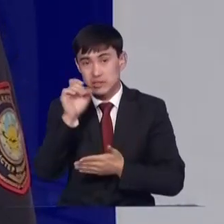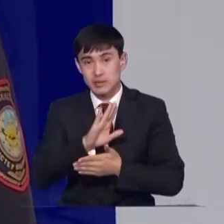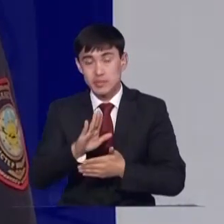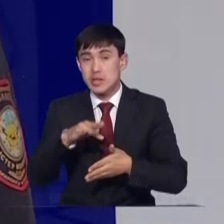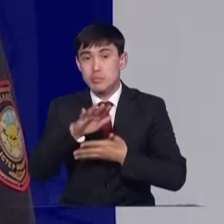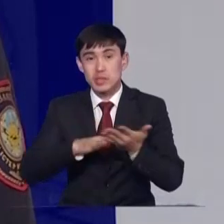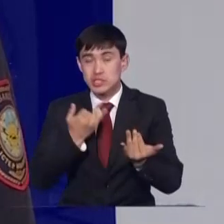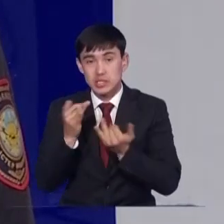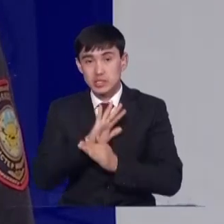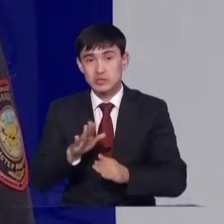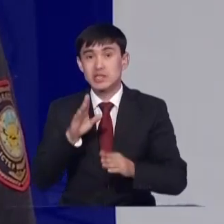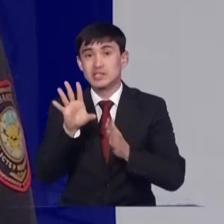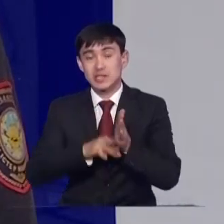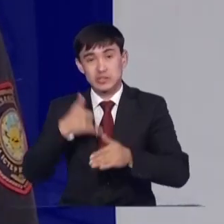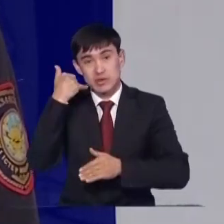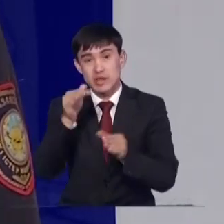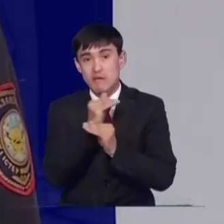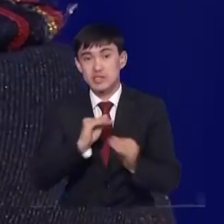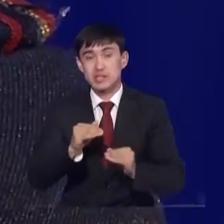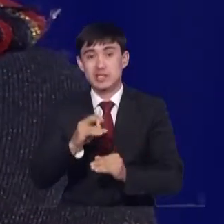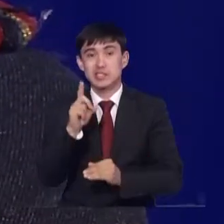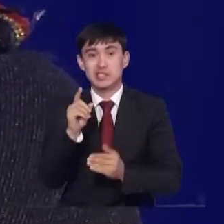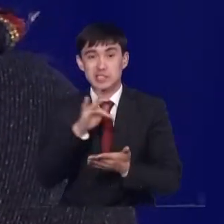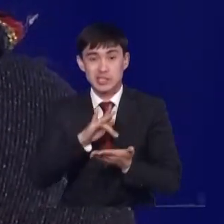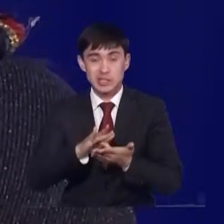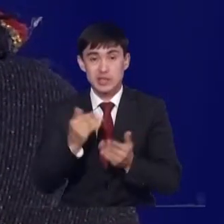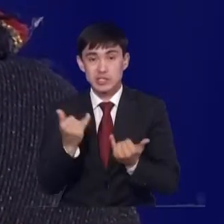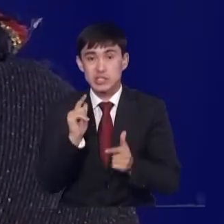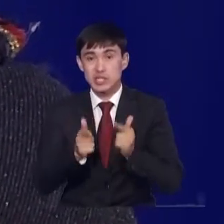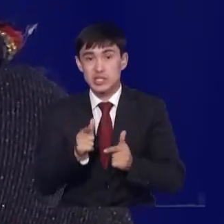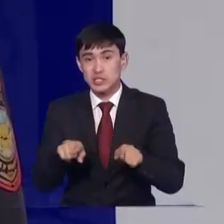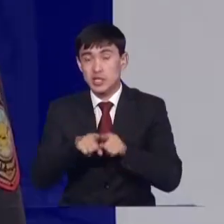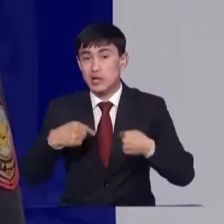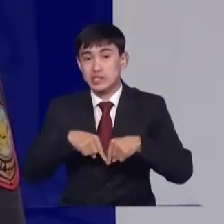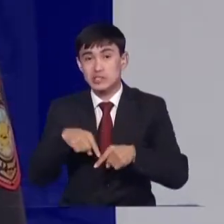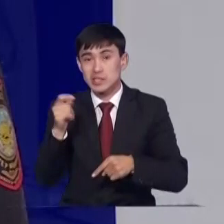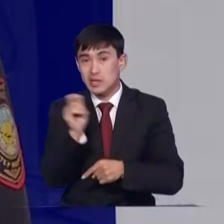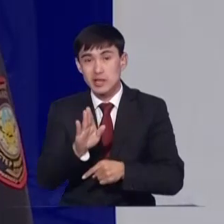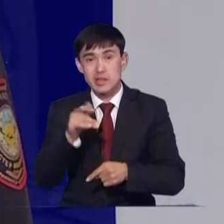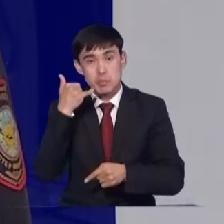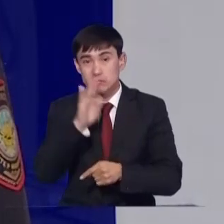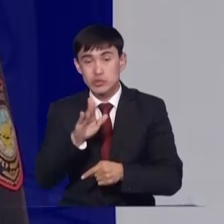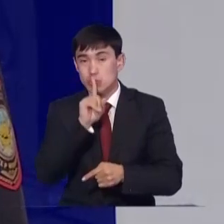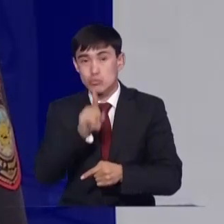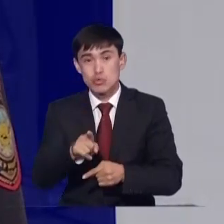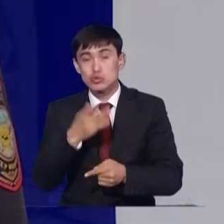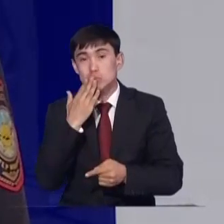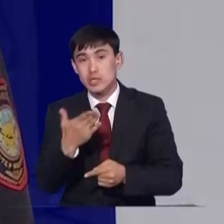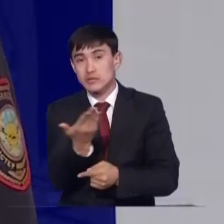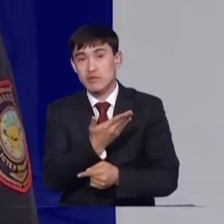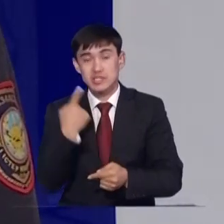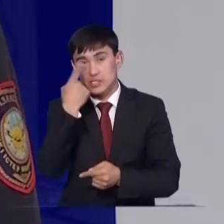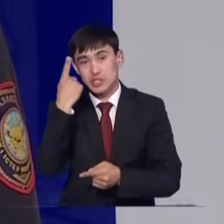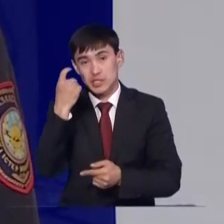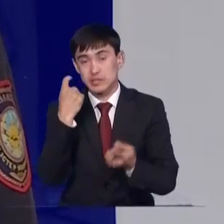продолжайте разговор сразу звоните в официальные колл-центры настоящие сотрудники таких организаций никогда не позвонят и не будут запрашивать ваши